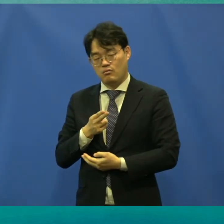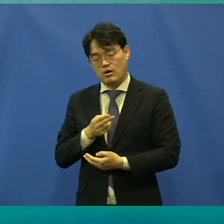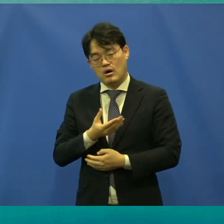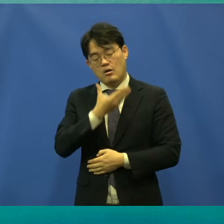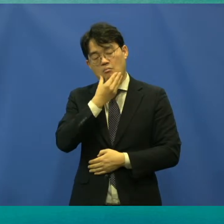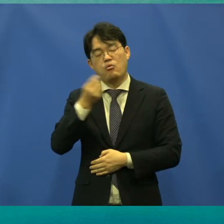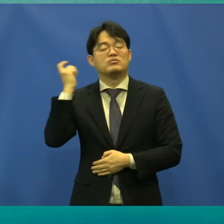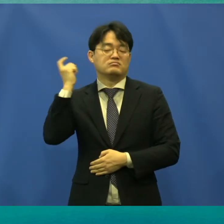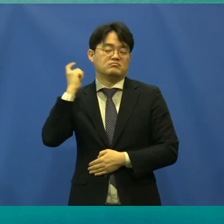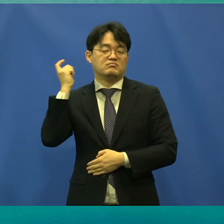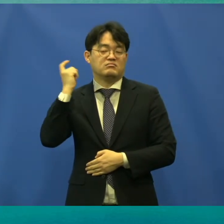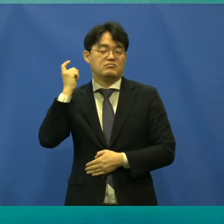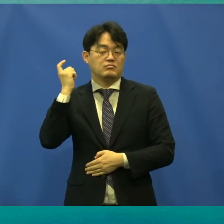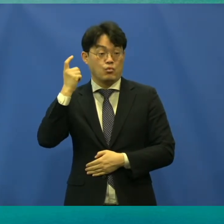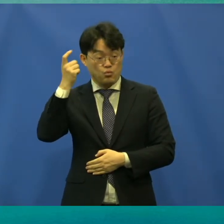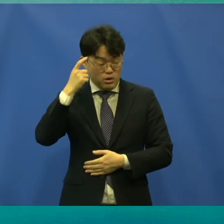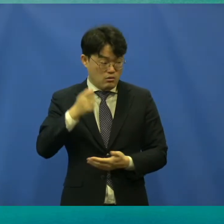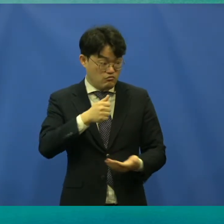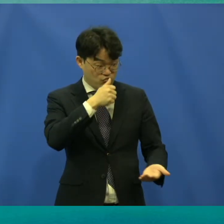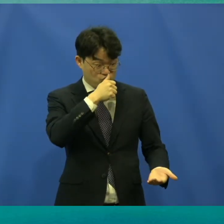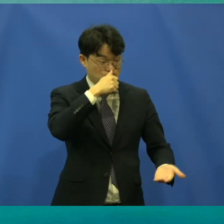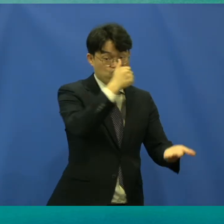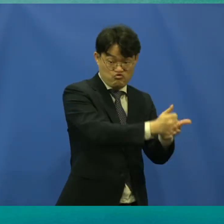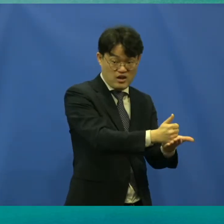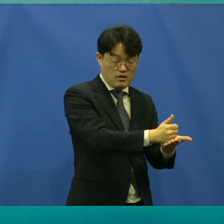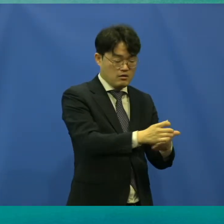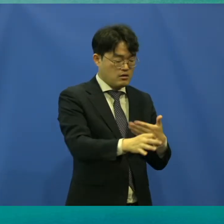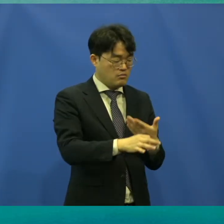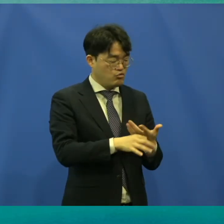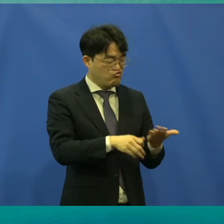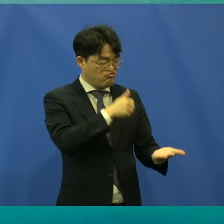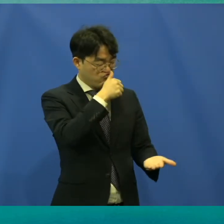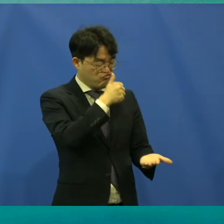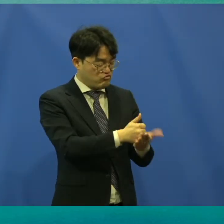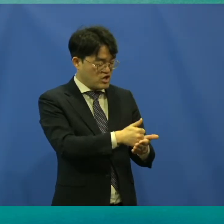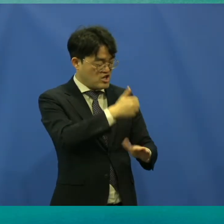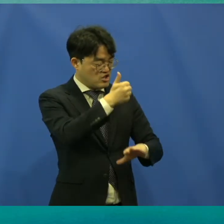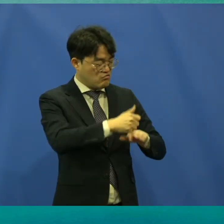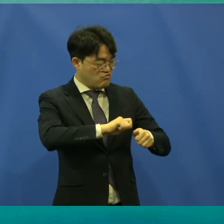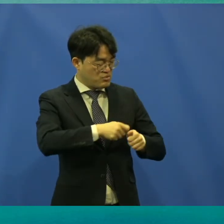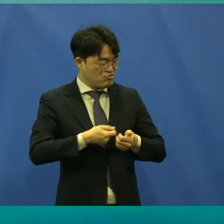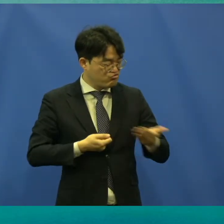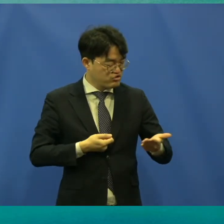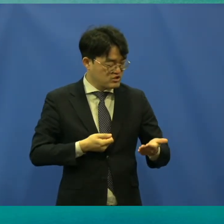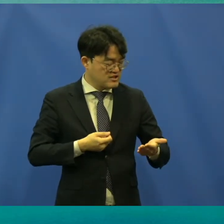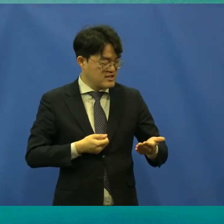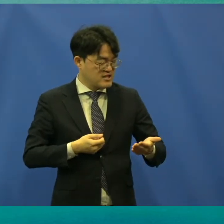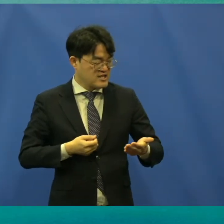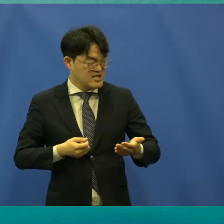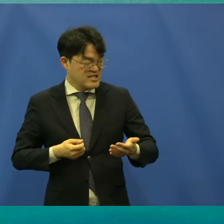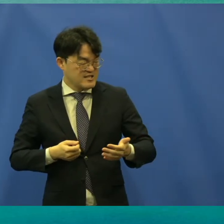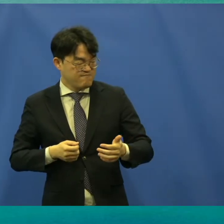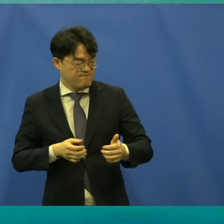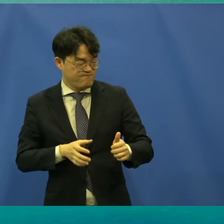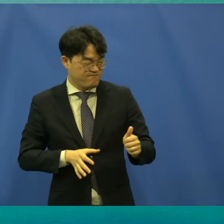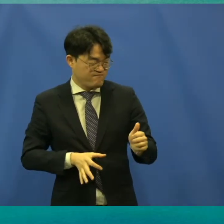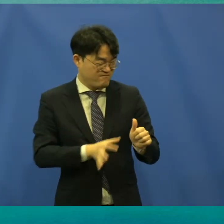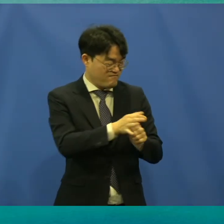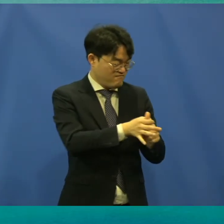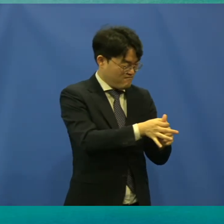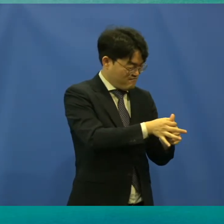복음. 하나님이 만약 우리의 죄에 따라 처벌하셨다면 여기 남아있을 사람 한 사람도